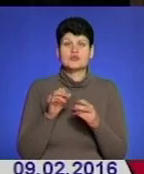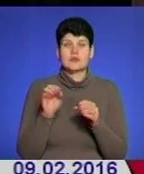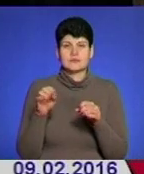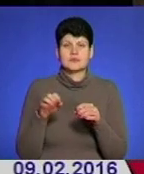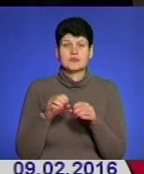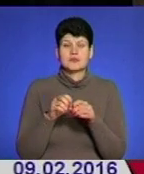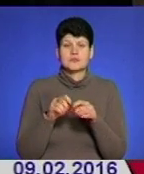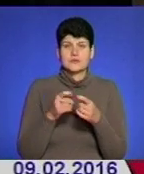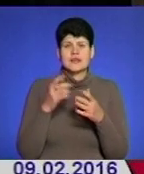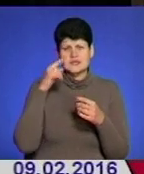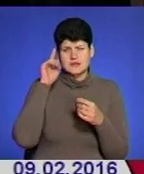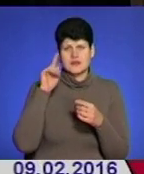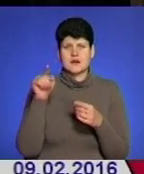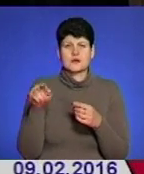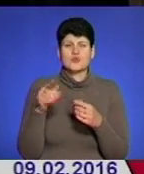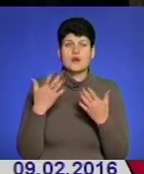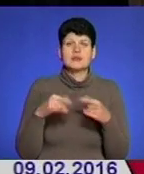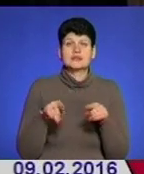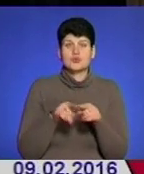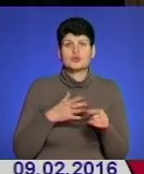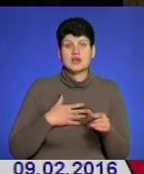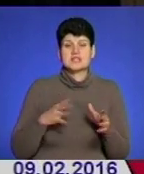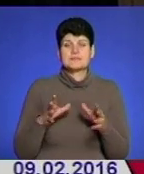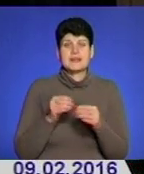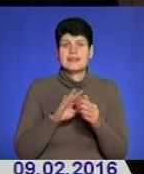знаю. Але це також наше спільне